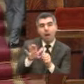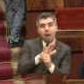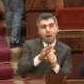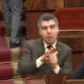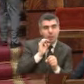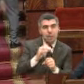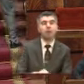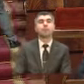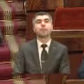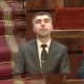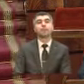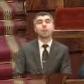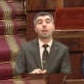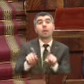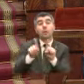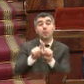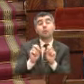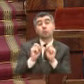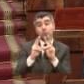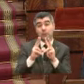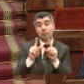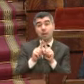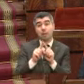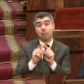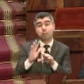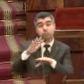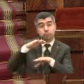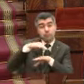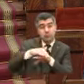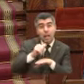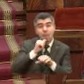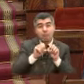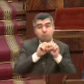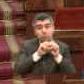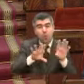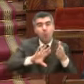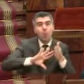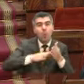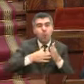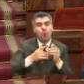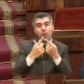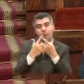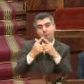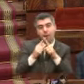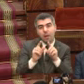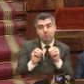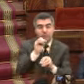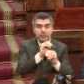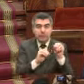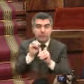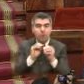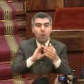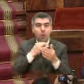إدراج بعد الوقاية من الفيضانات في وثائق التعمير، إلى عناية خاصة لعملية صيانة منشآت وقاية